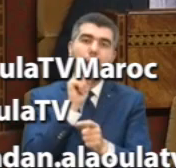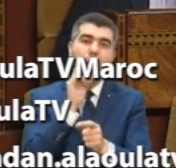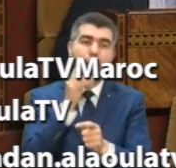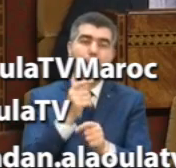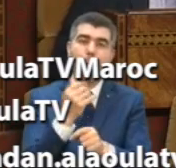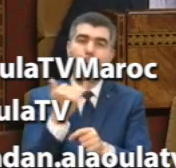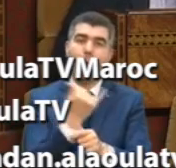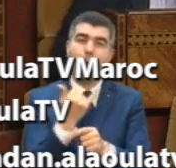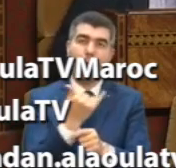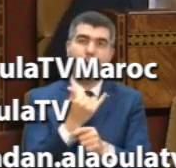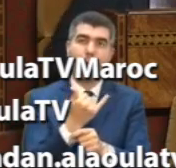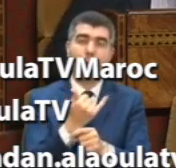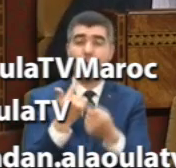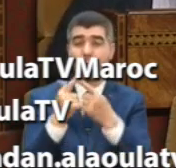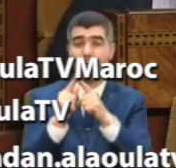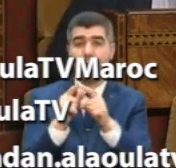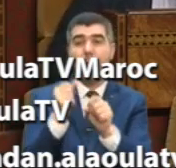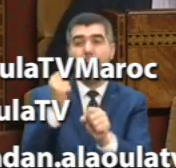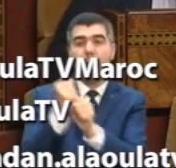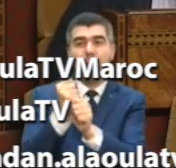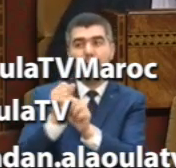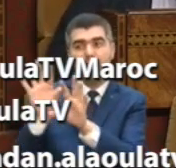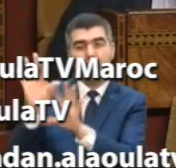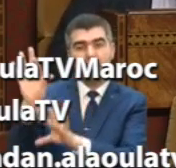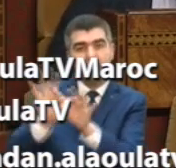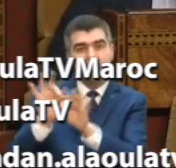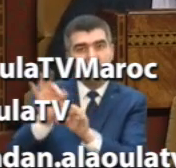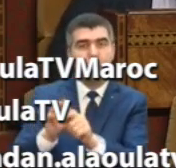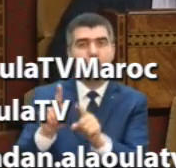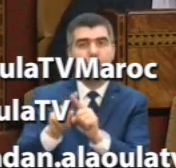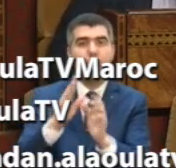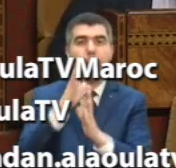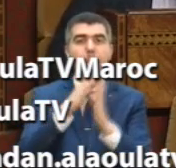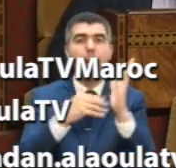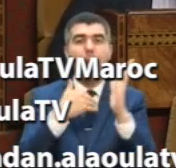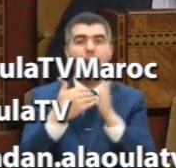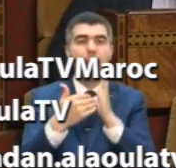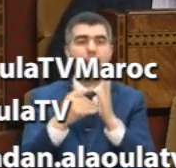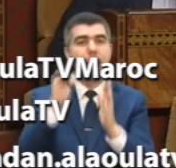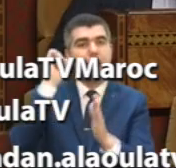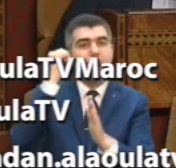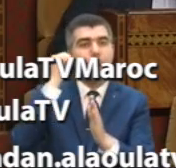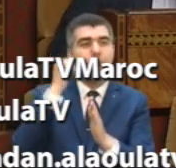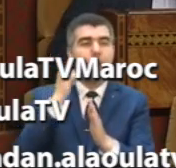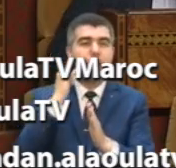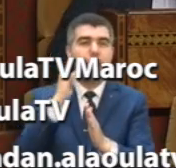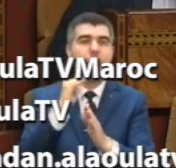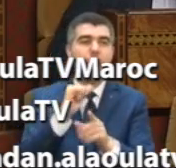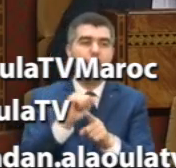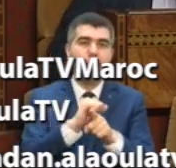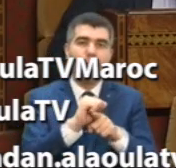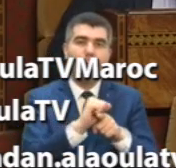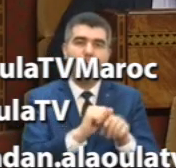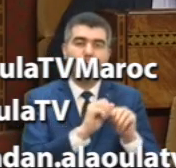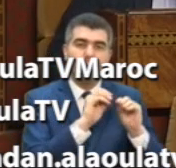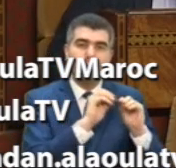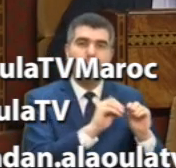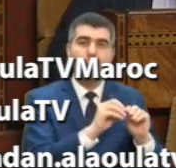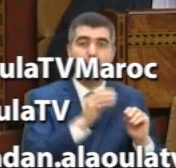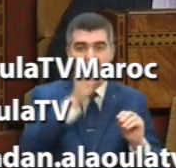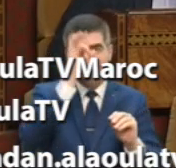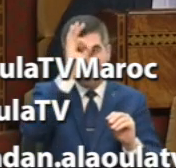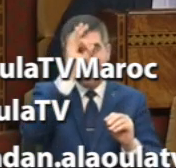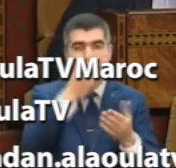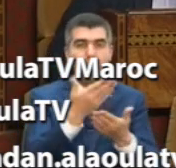دعم وتمويل مبادرة التشغيل الذاتي، تزويد برامج وطنية للتكوين المستمر، ومحاربة الأمية